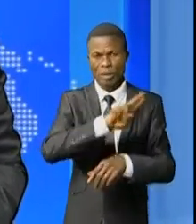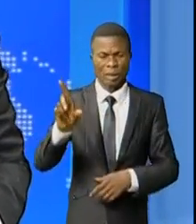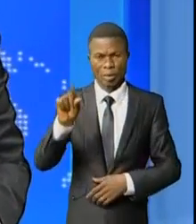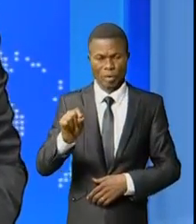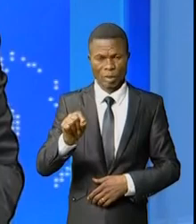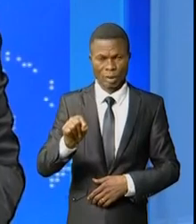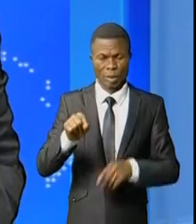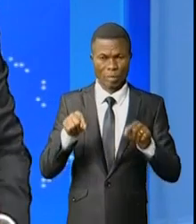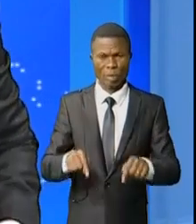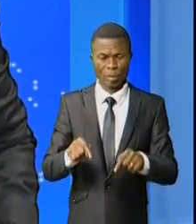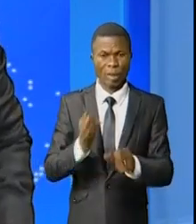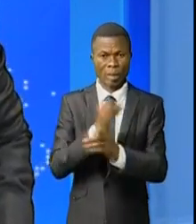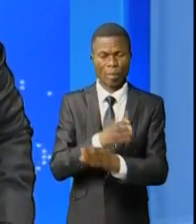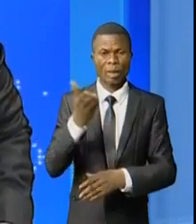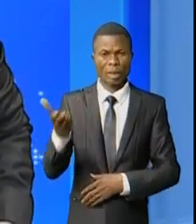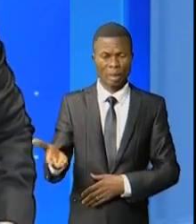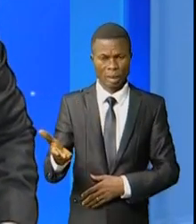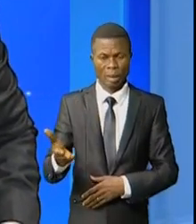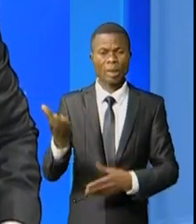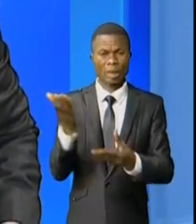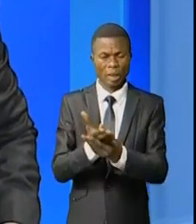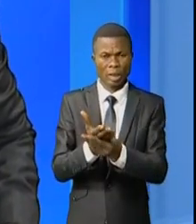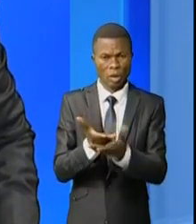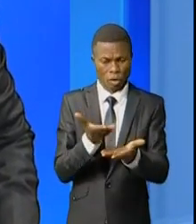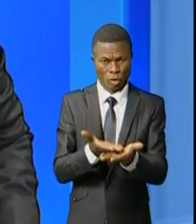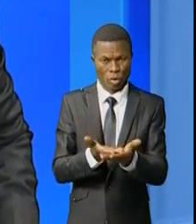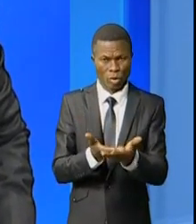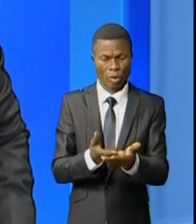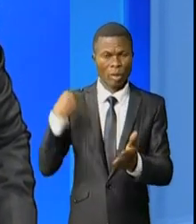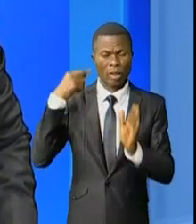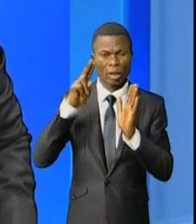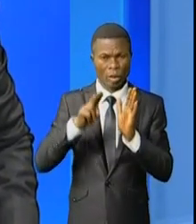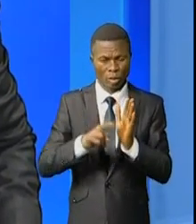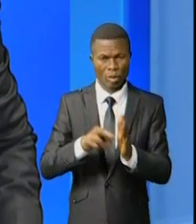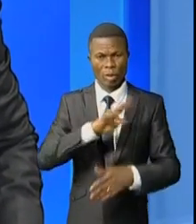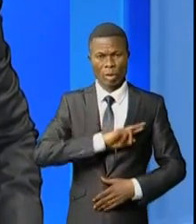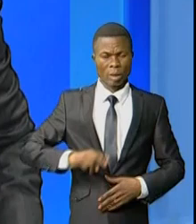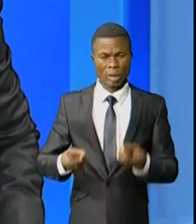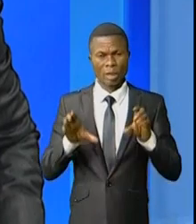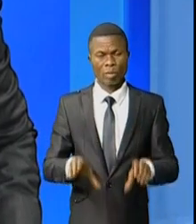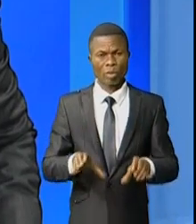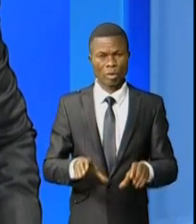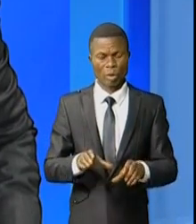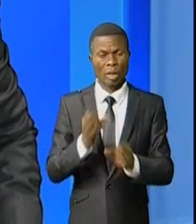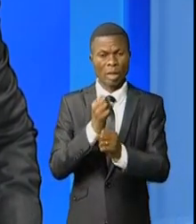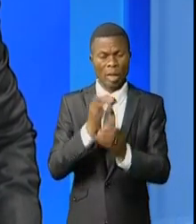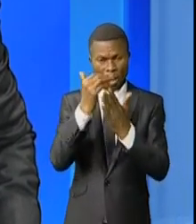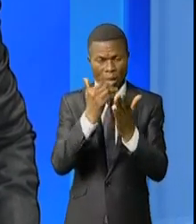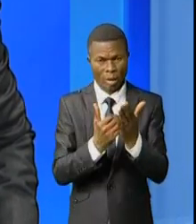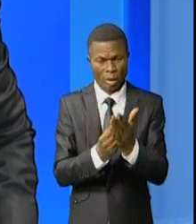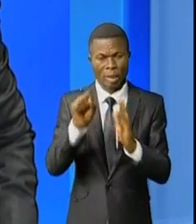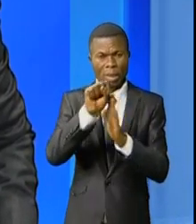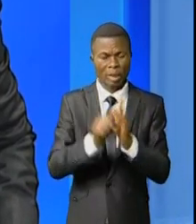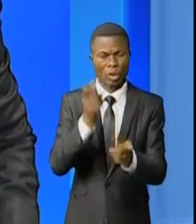est désormais disponible. Ce document mis en place par le gouvernement de la République dispose des